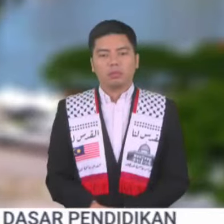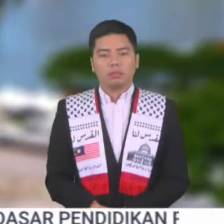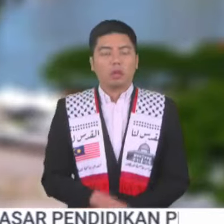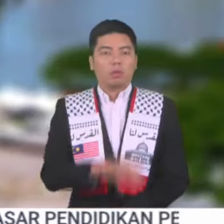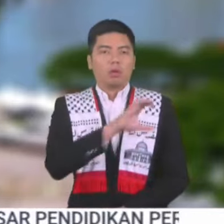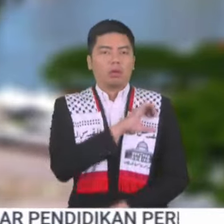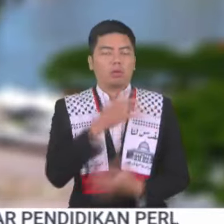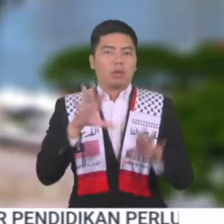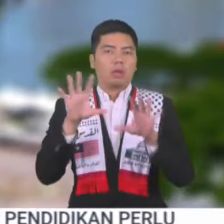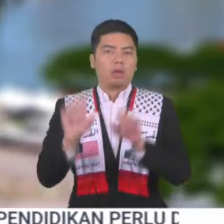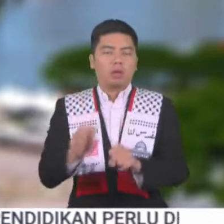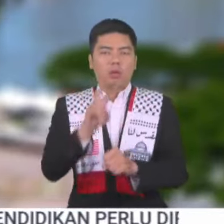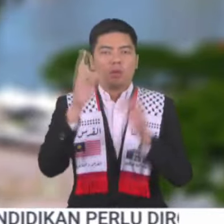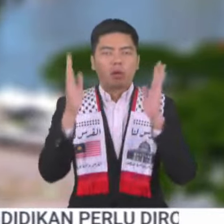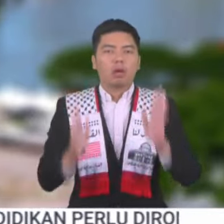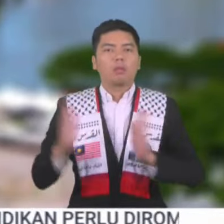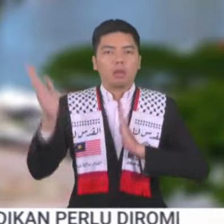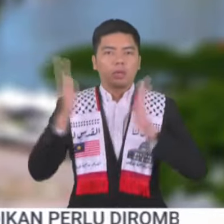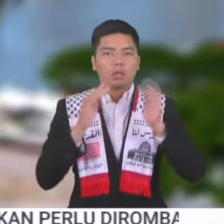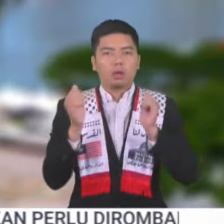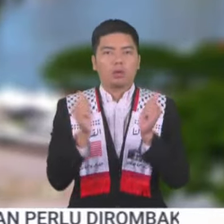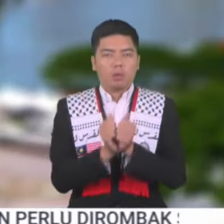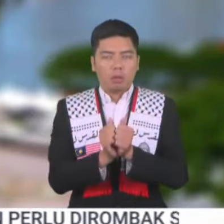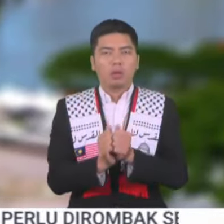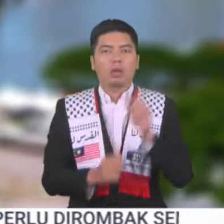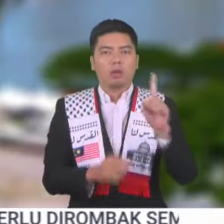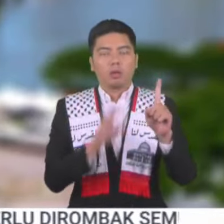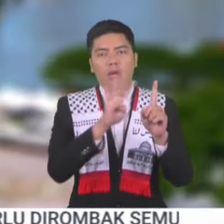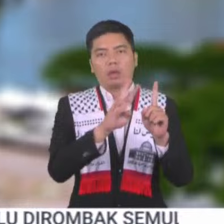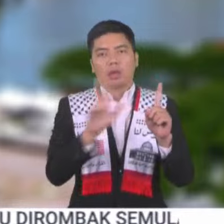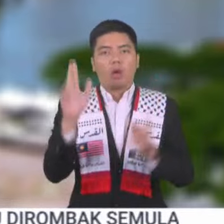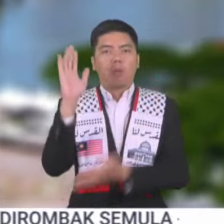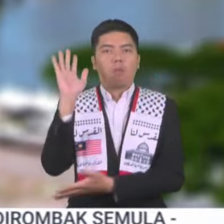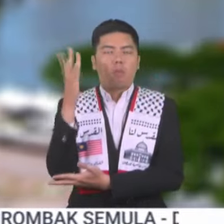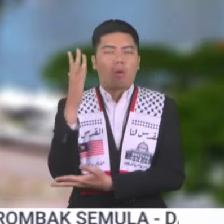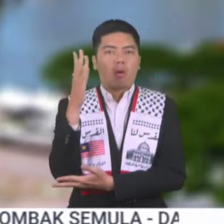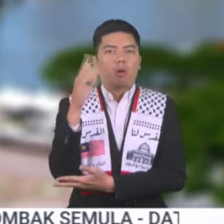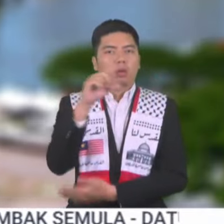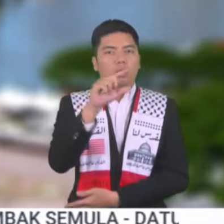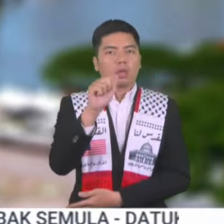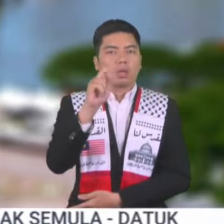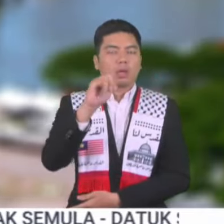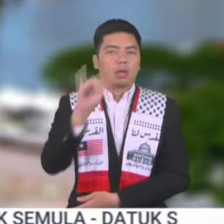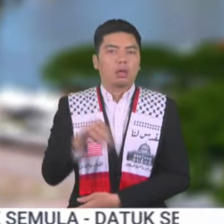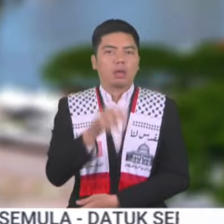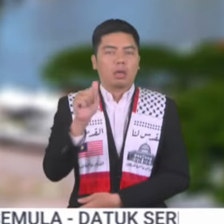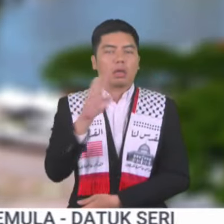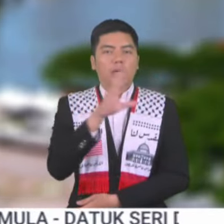Polis menahan dua lelaki tempatan bersama 143 pokok ganja serta